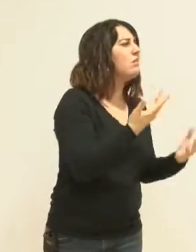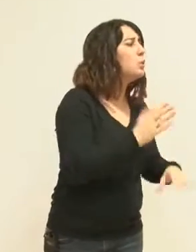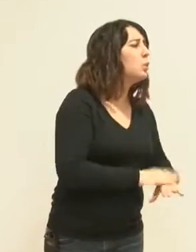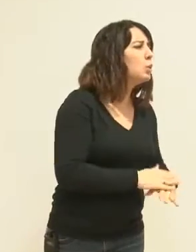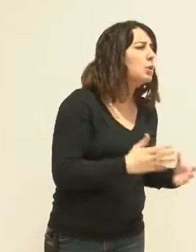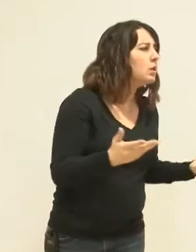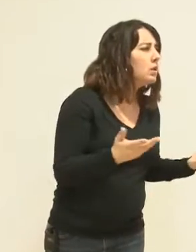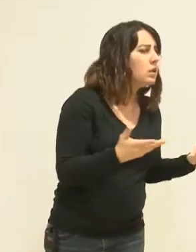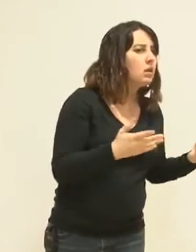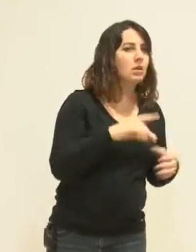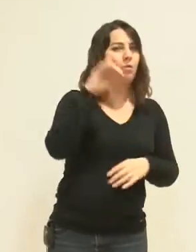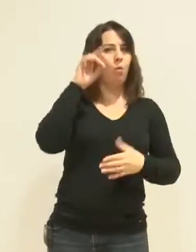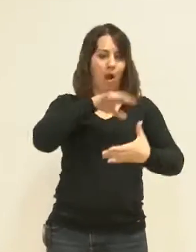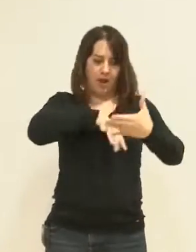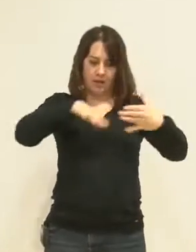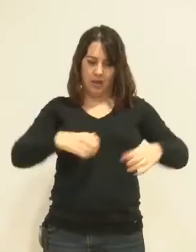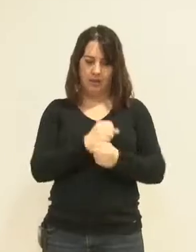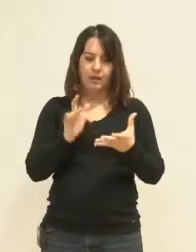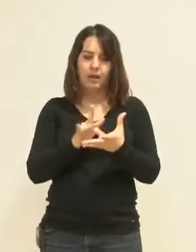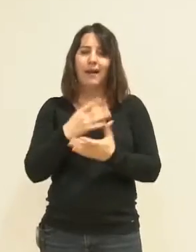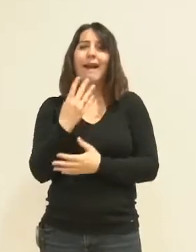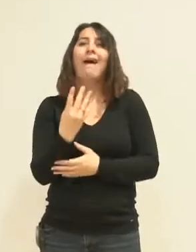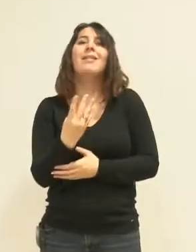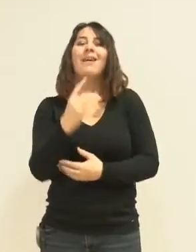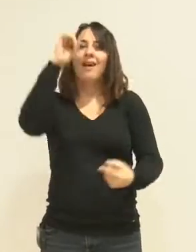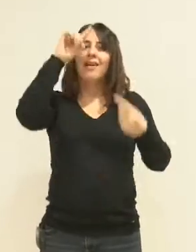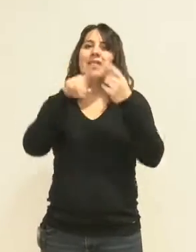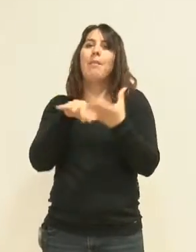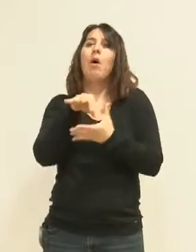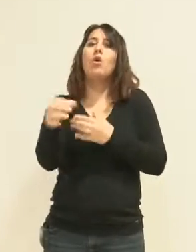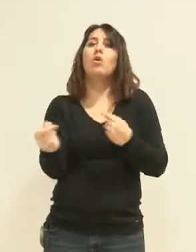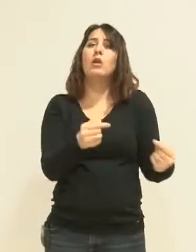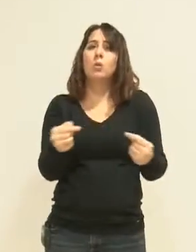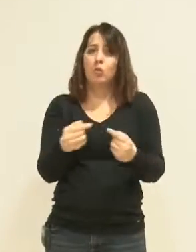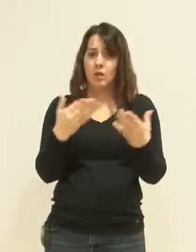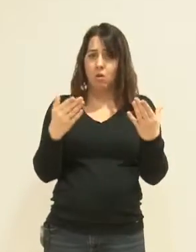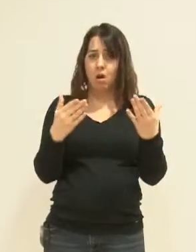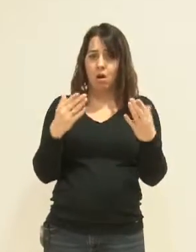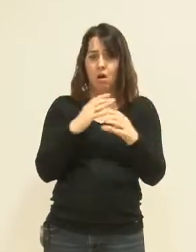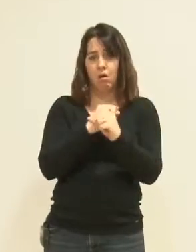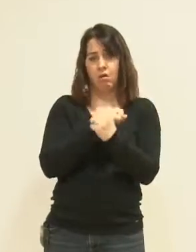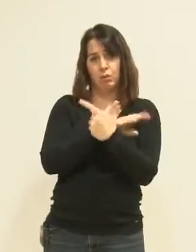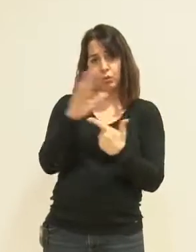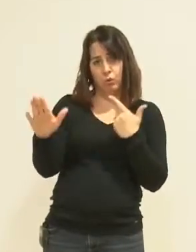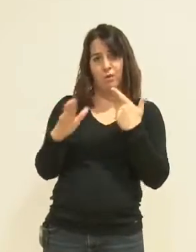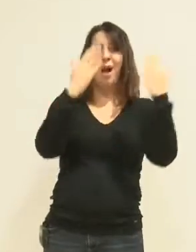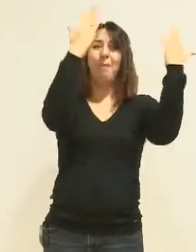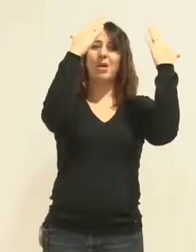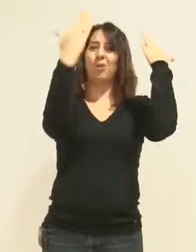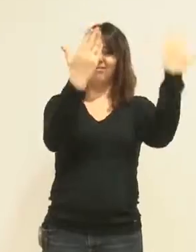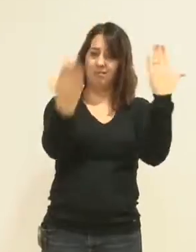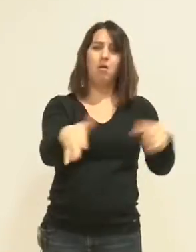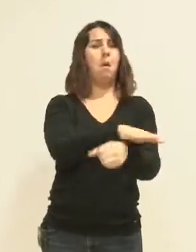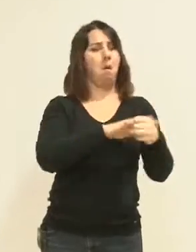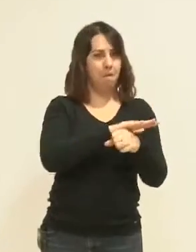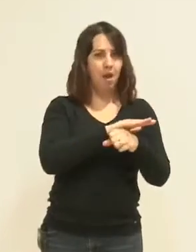tout ce qu'on lit dans la synthèse des 4 pages de ce débat d'orientation, c'est 2 choses. On va enlever tous les panneaux, on va